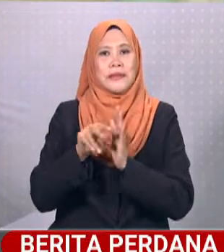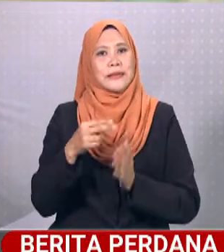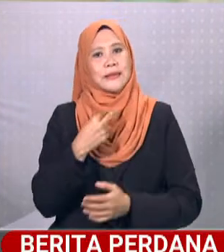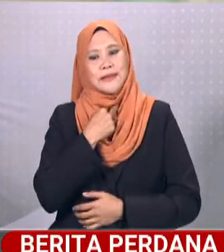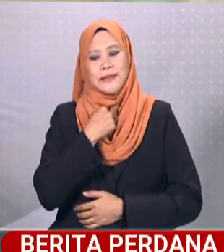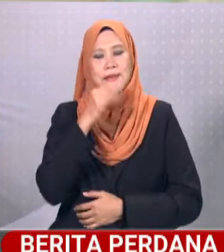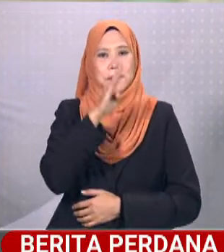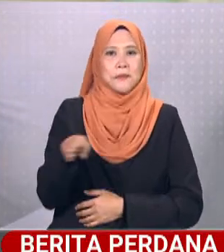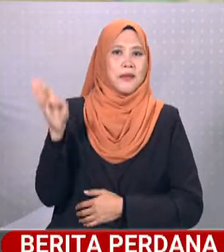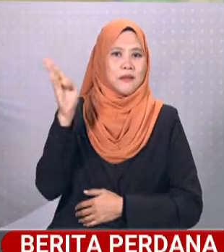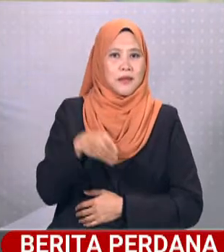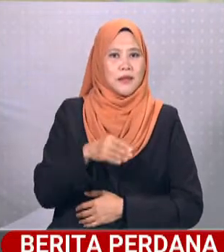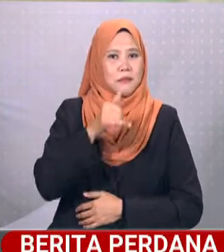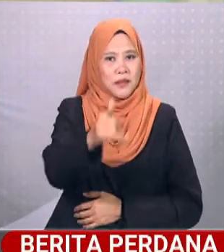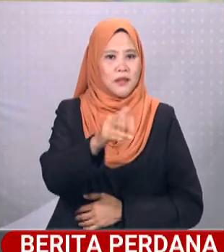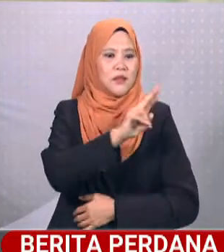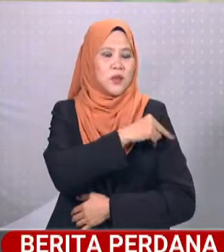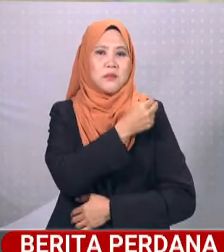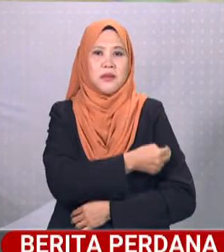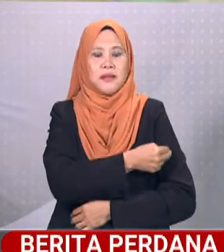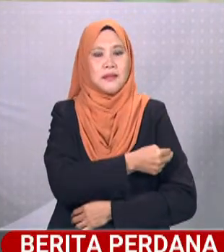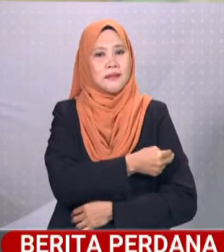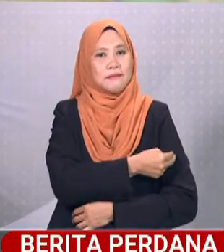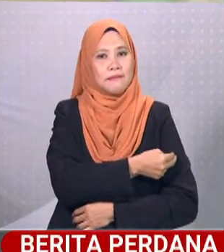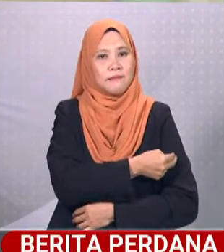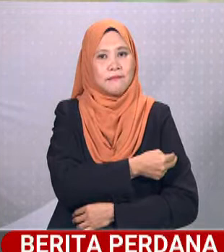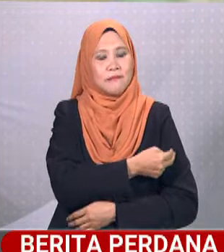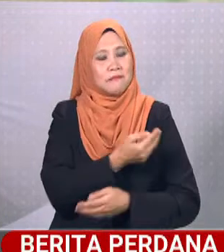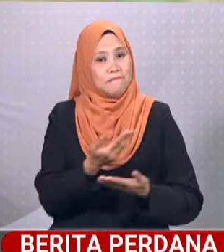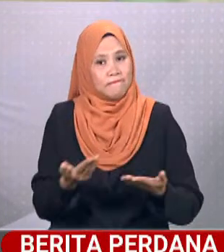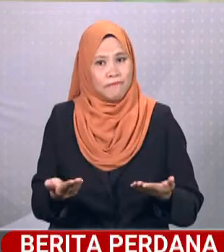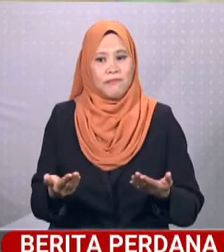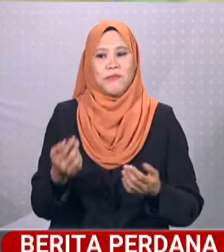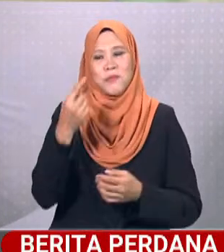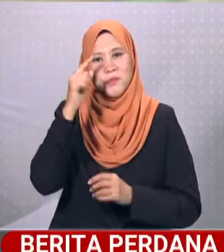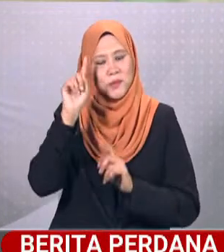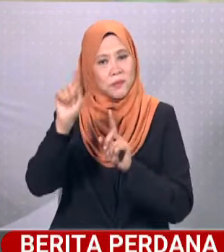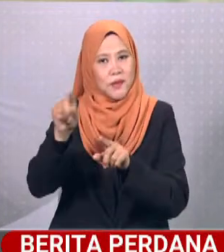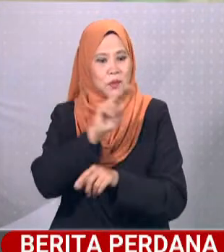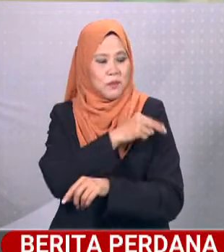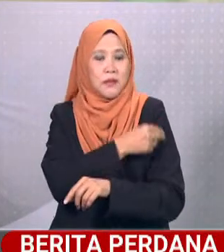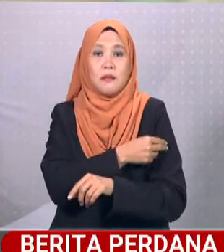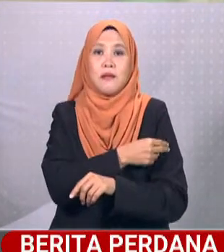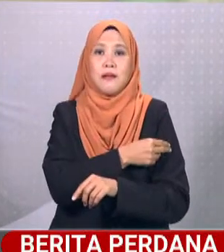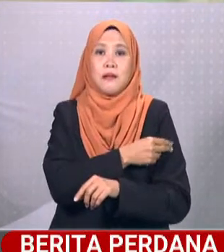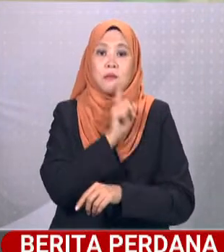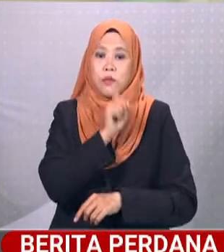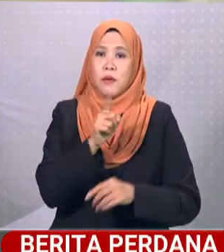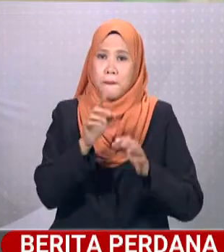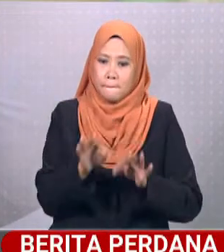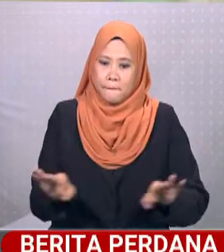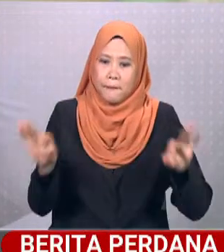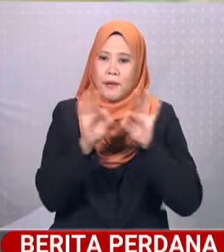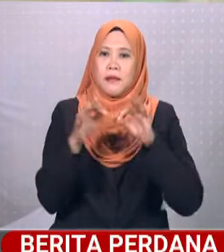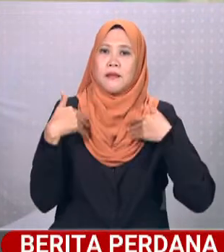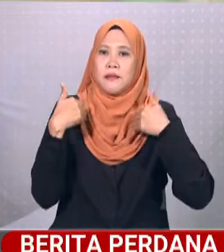terpaksa membatalkan hasrat mereka ataupun tujuan mereka untuk ke hospital. Sedangkan kesihatan